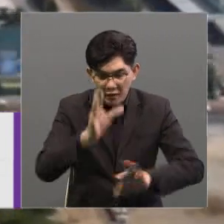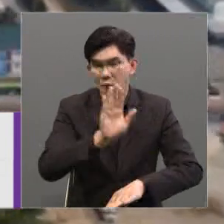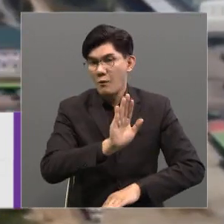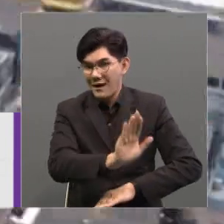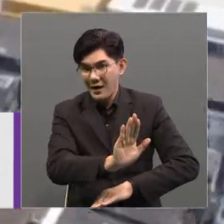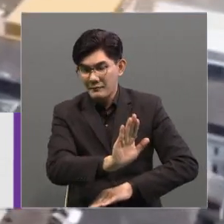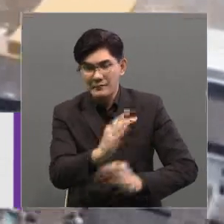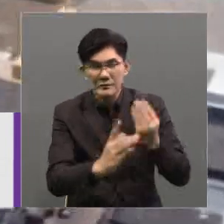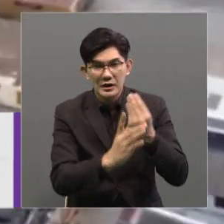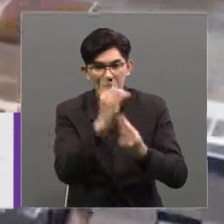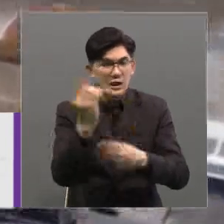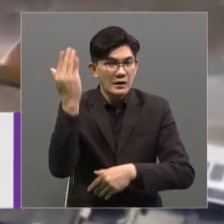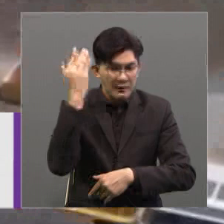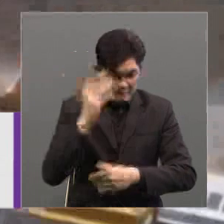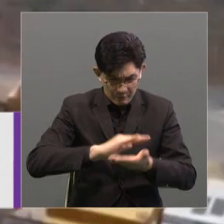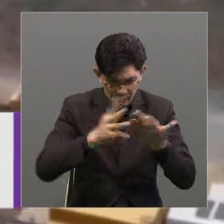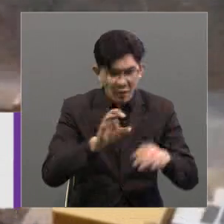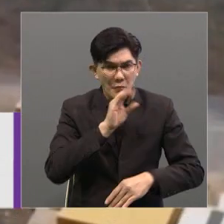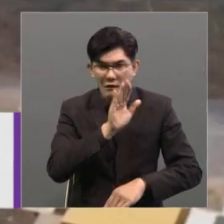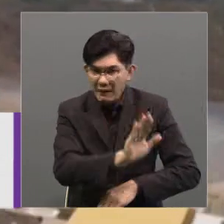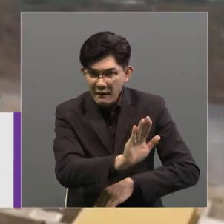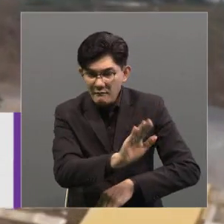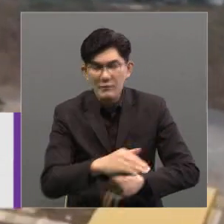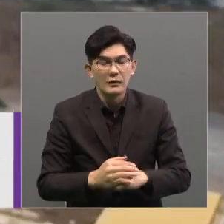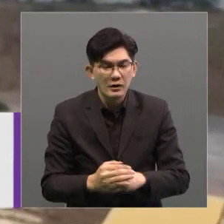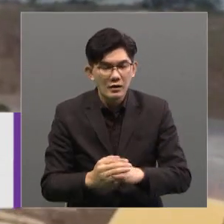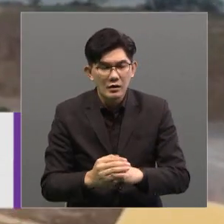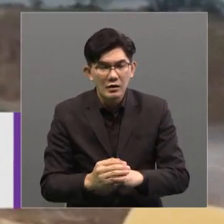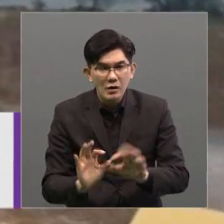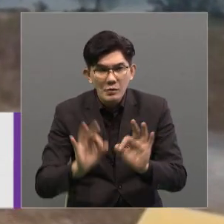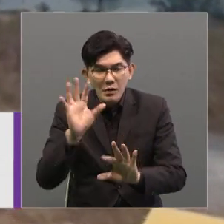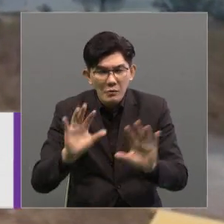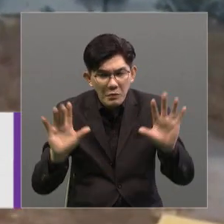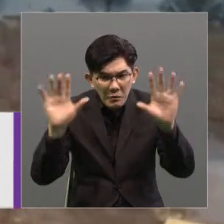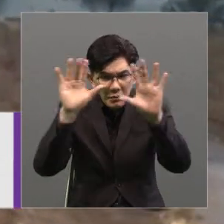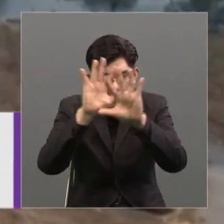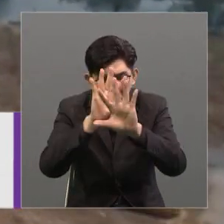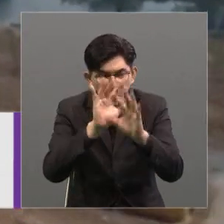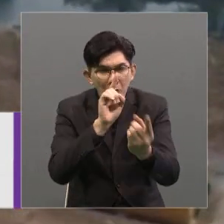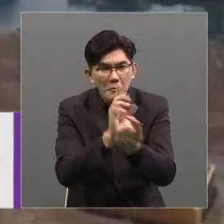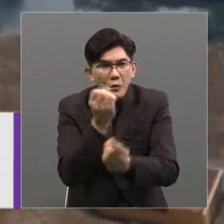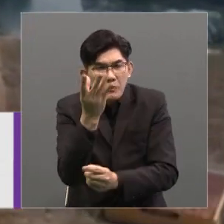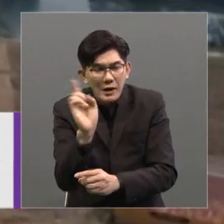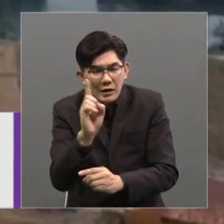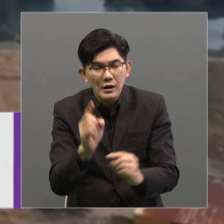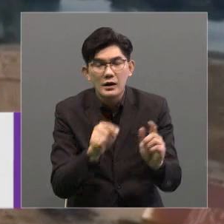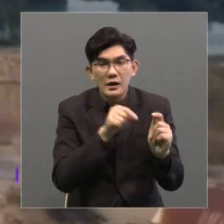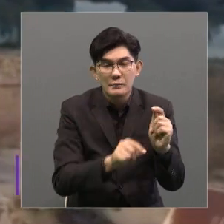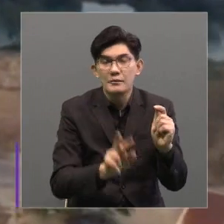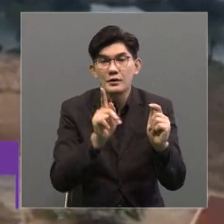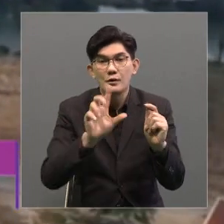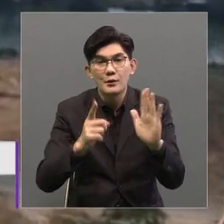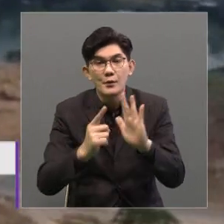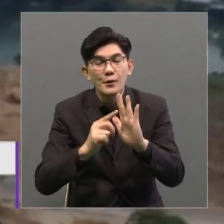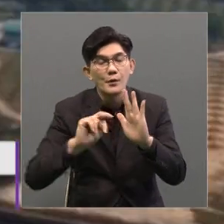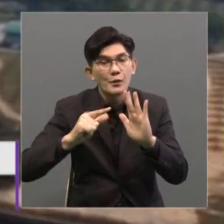นที่เมื่อราวสัปดาห์ก่อนเป็นที่เรียบร้อยแล้วนะครับส่วนควันไฟพบมากในเขตอำเภอขลุงและอำเภอแหลมสิงห์ซึ่งเป็นพื้นที่